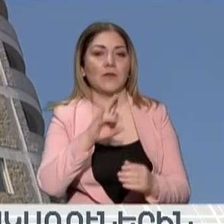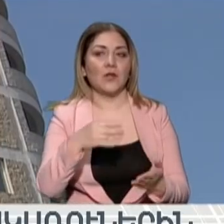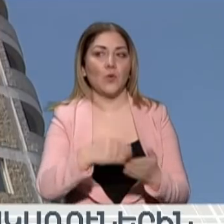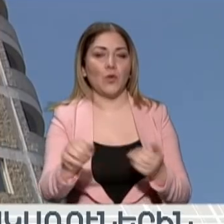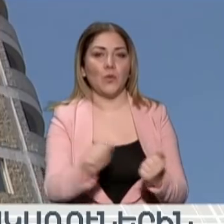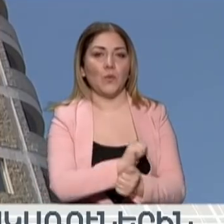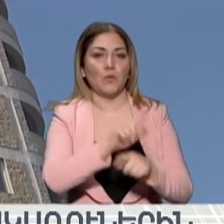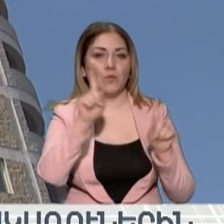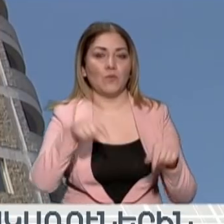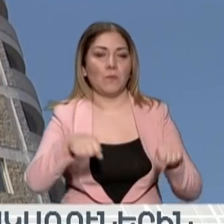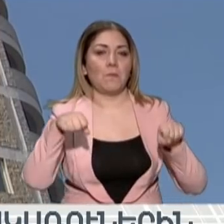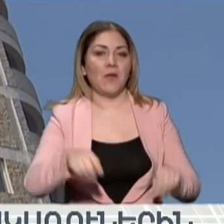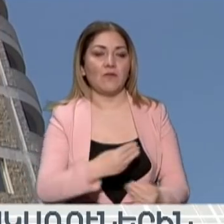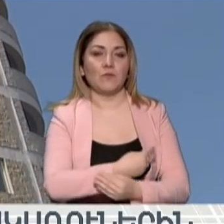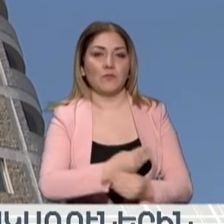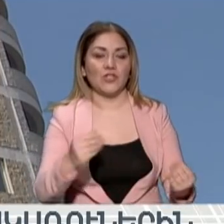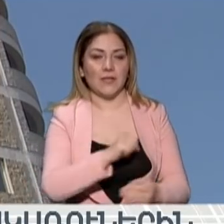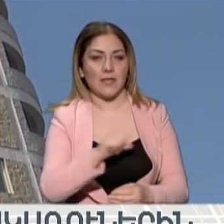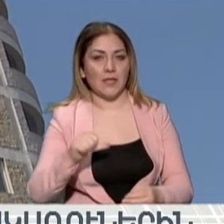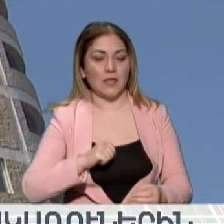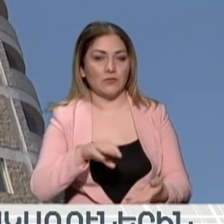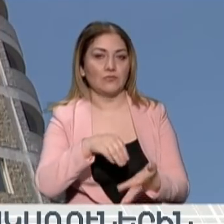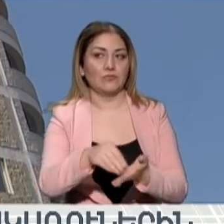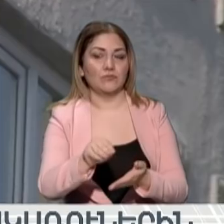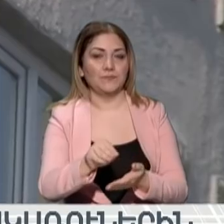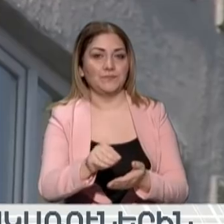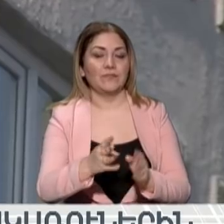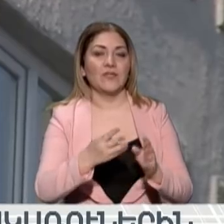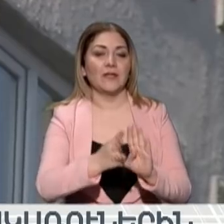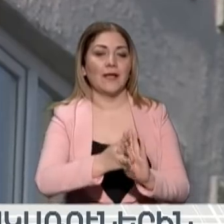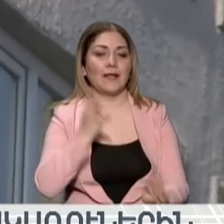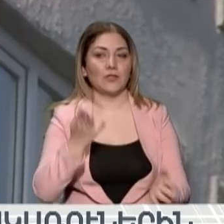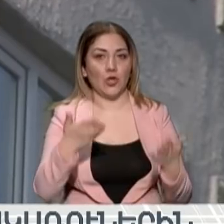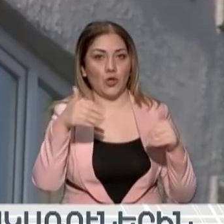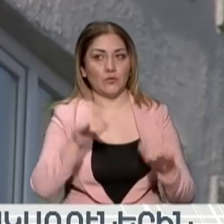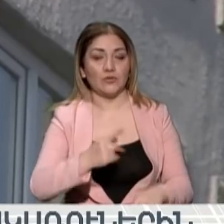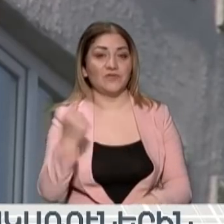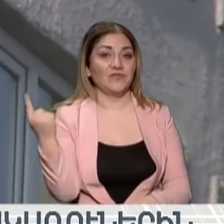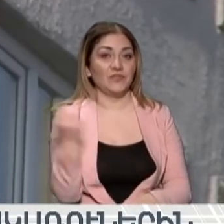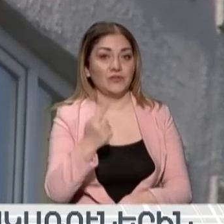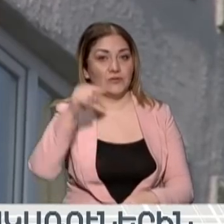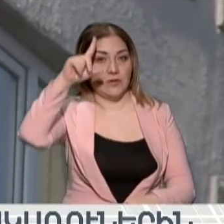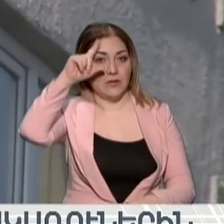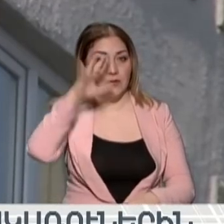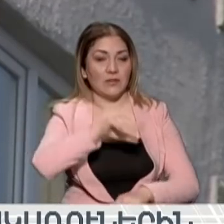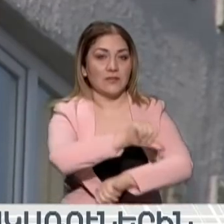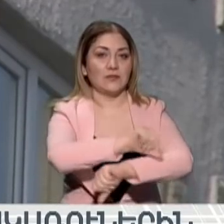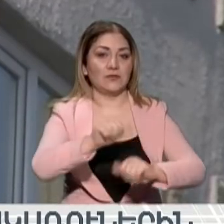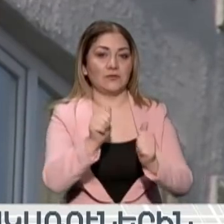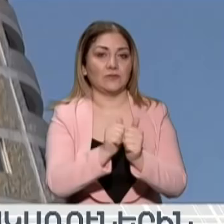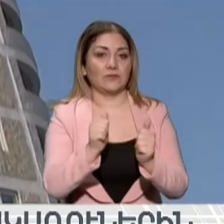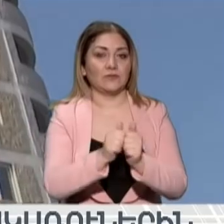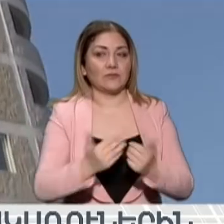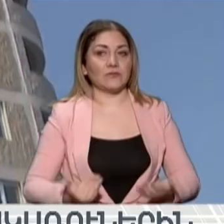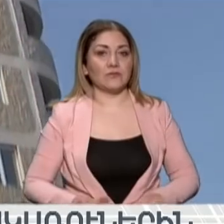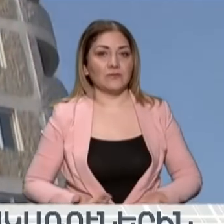տեսքով։ Սահմանվել է շահառուներին բնակարանային հաշվառման վերցնելու հետևյալ հերթականությունը։ Առաջին, Հայաստանի սահմանամերձ